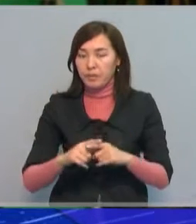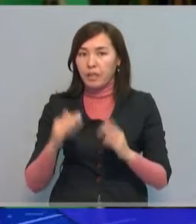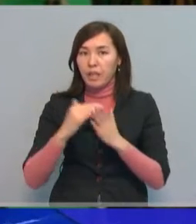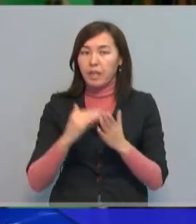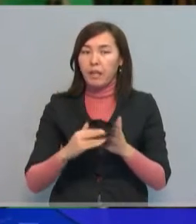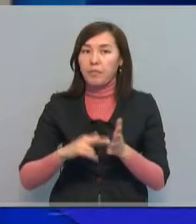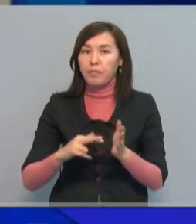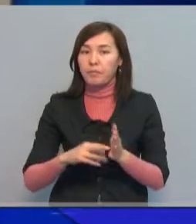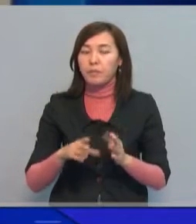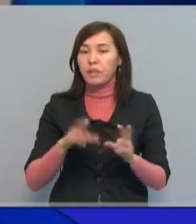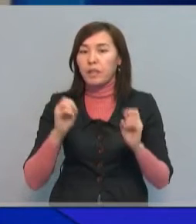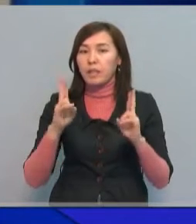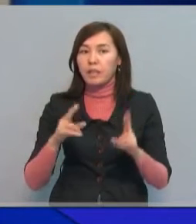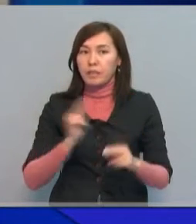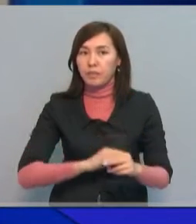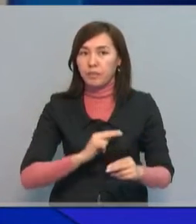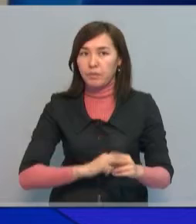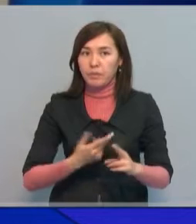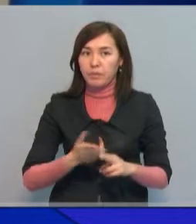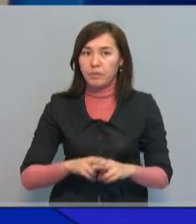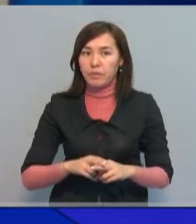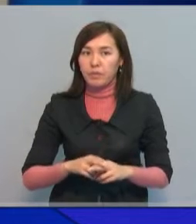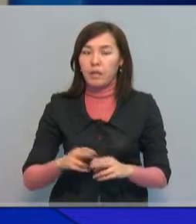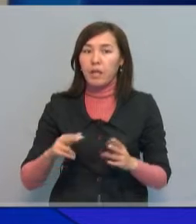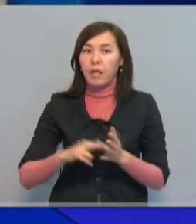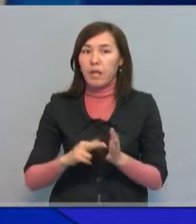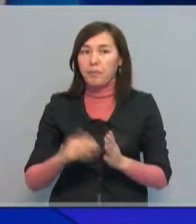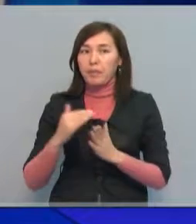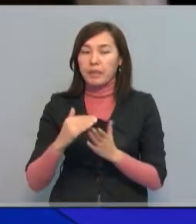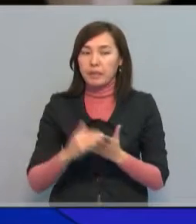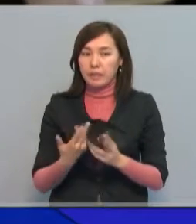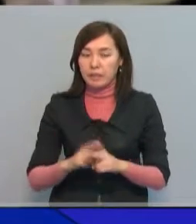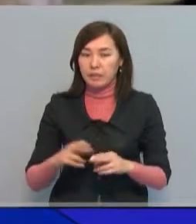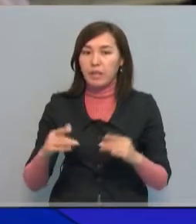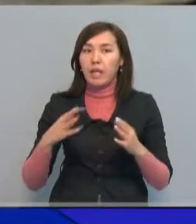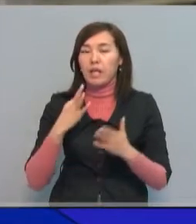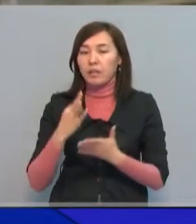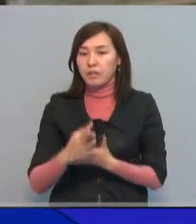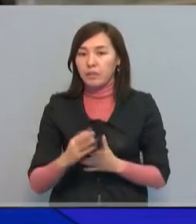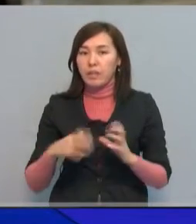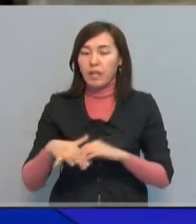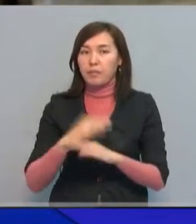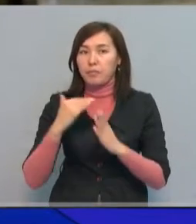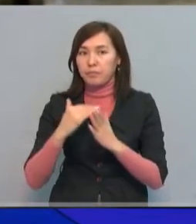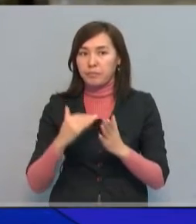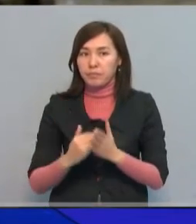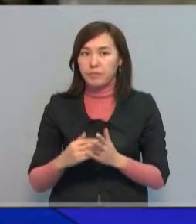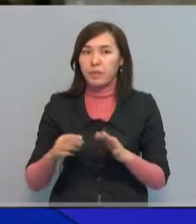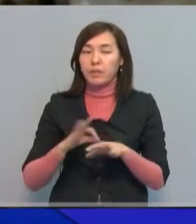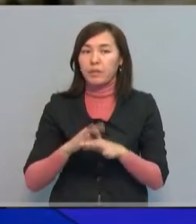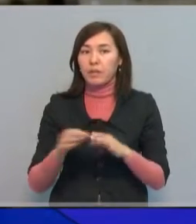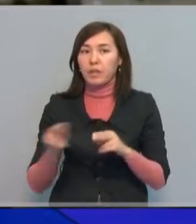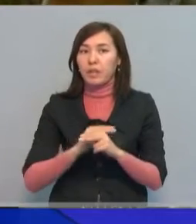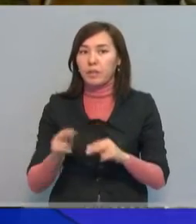в рамках проекта «Жас Маман» разрабатываются учебные планы и программы, которые соответствуют мировым стандартам,